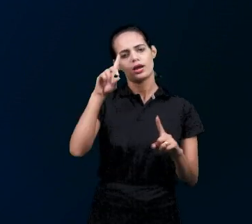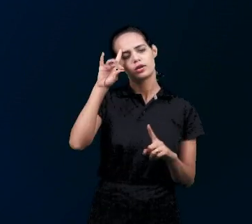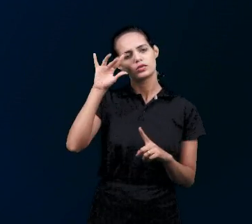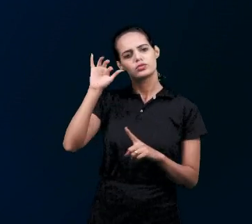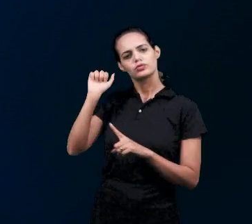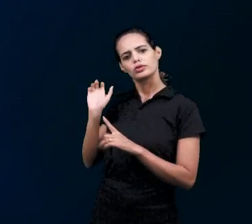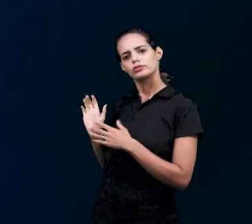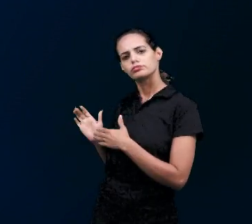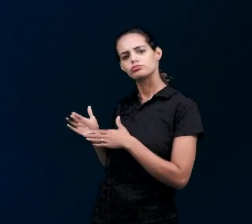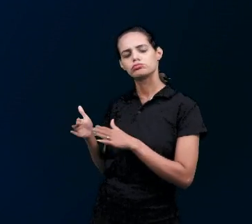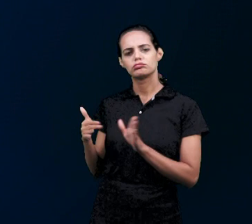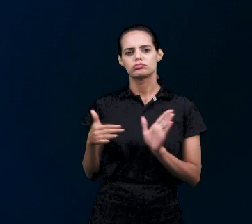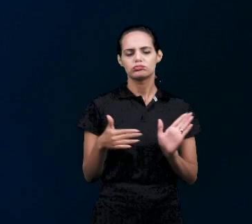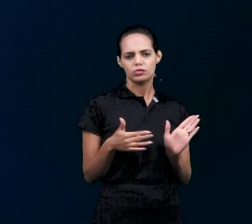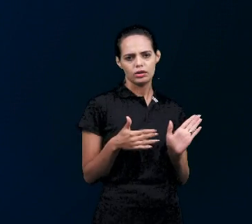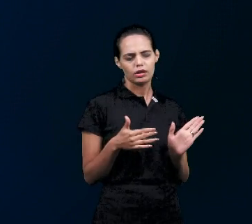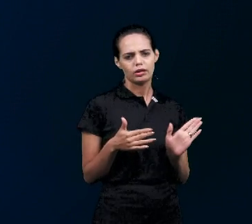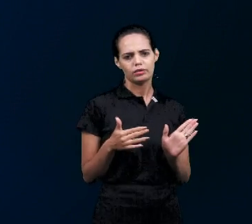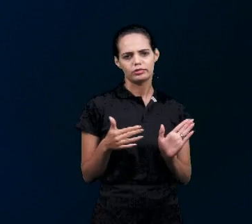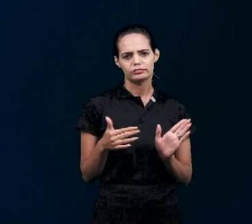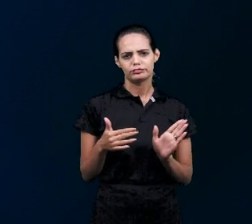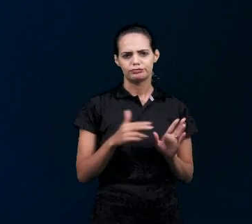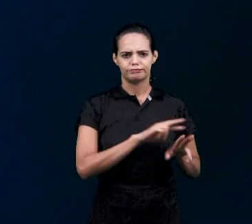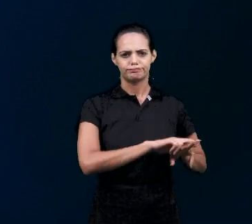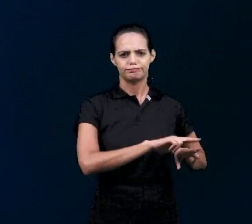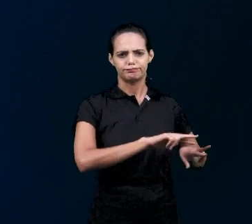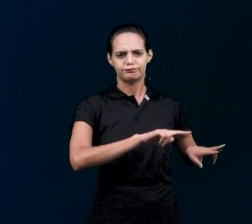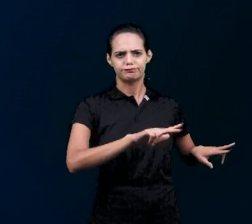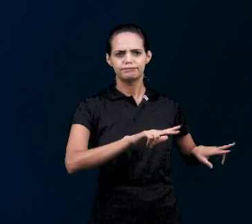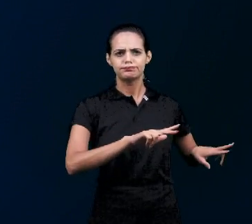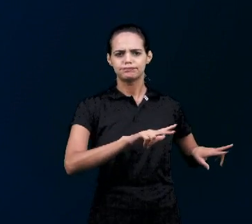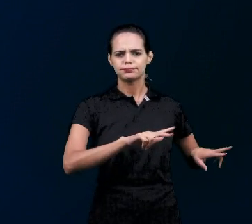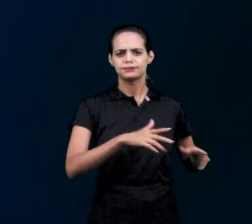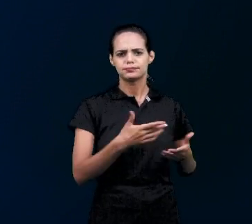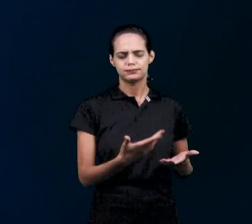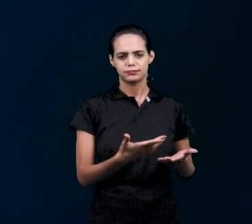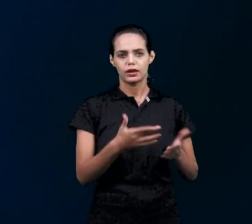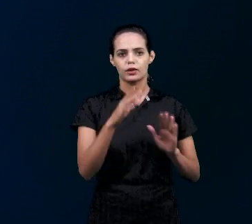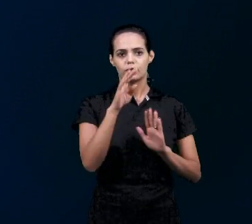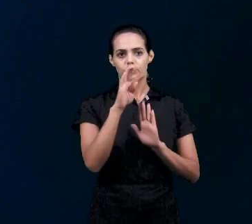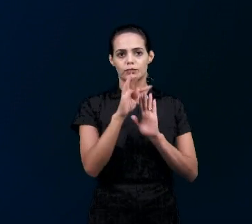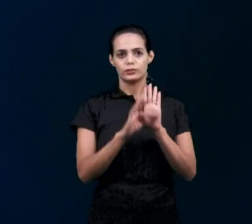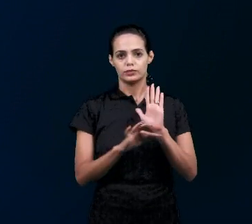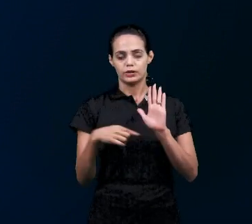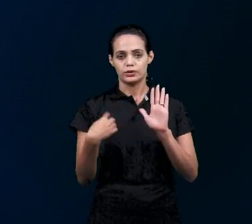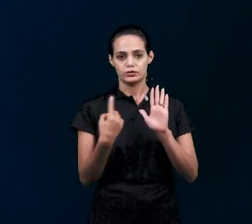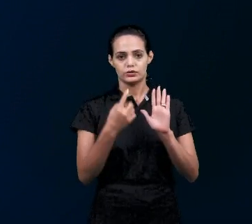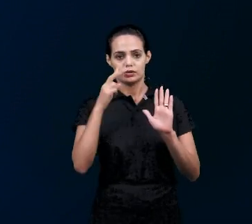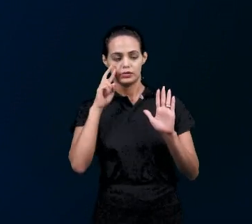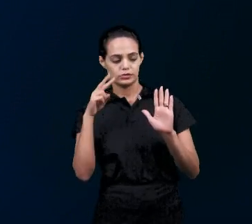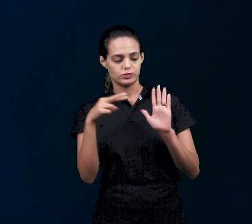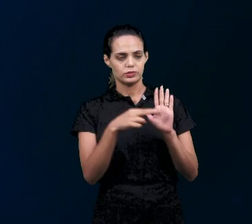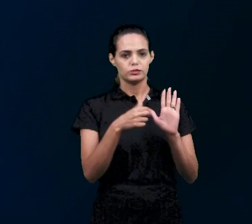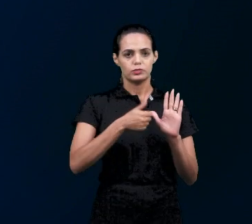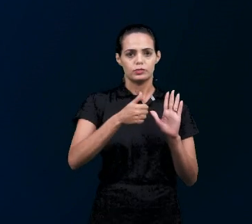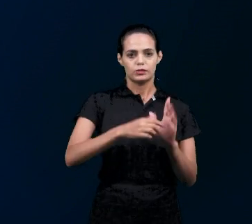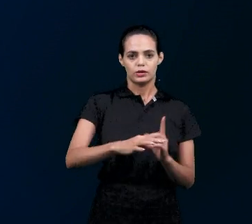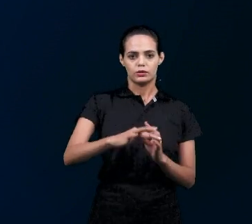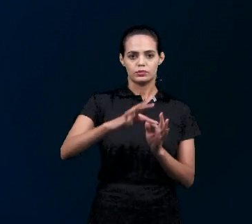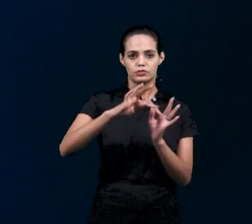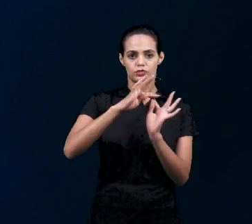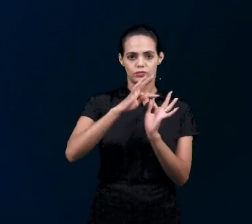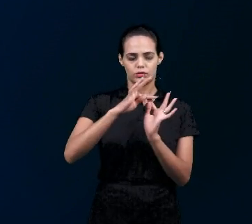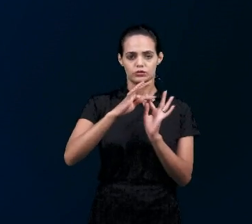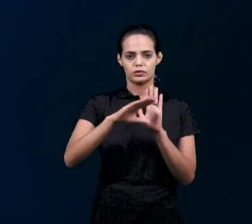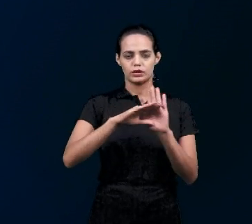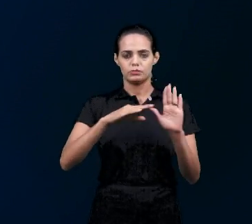déviés et ont apostaté du chemin. Le texte qui nous parle de cela, nous pouvons voir en 1 Timothée